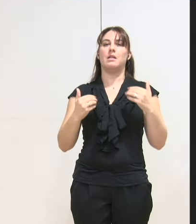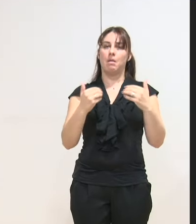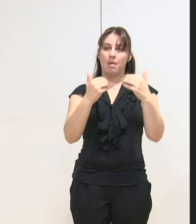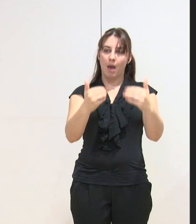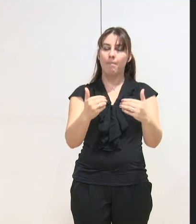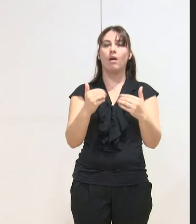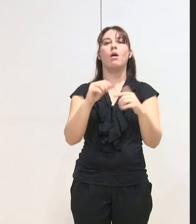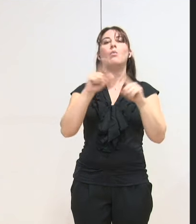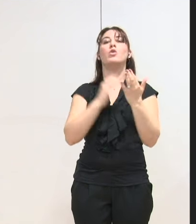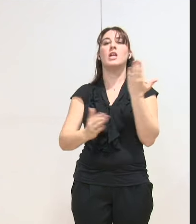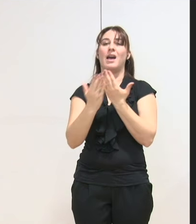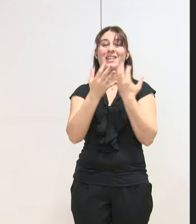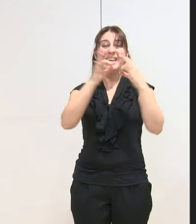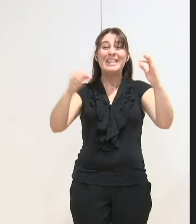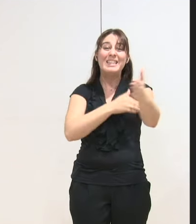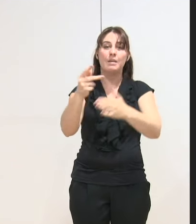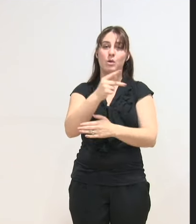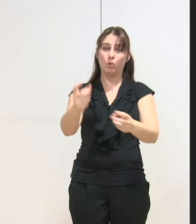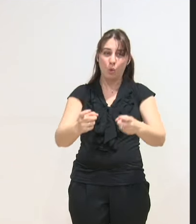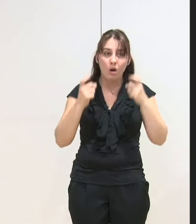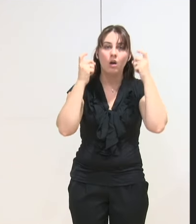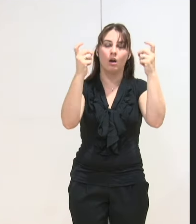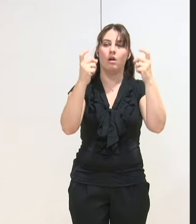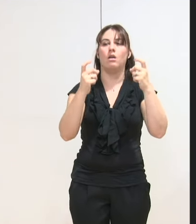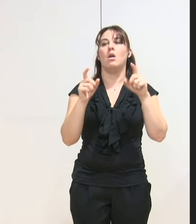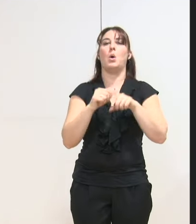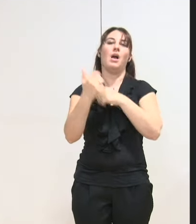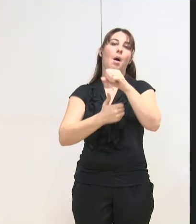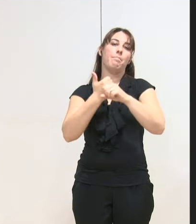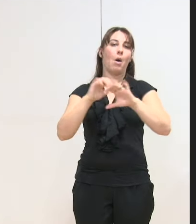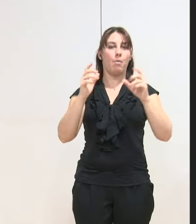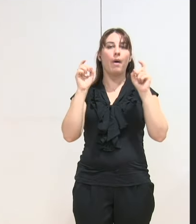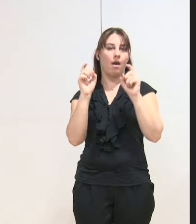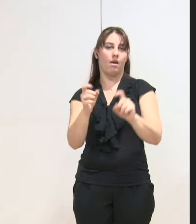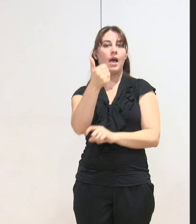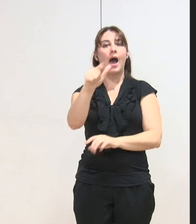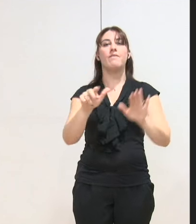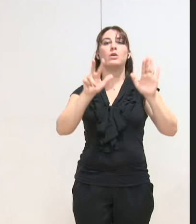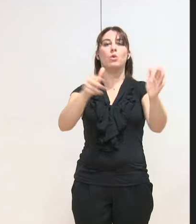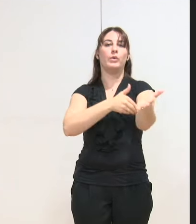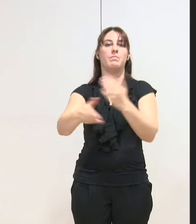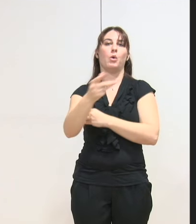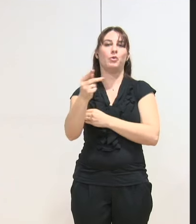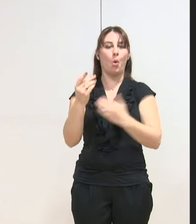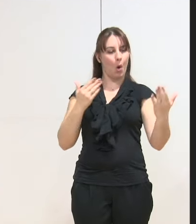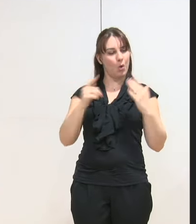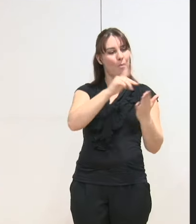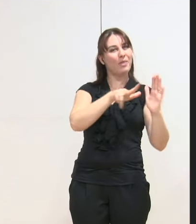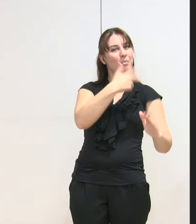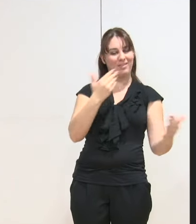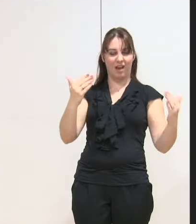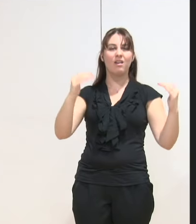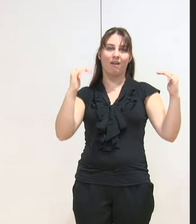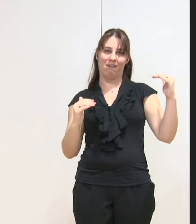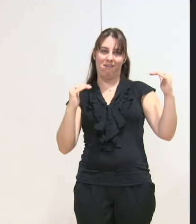augmente-elle de 10 millions d'euros et l'annué de la dette par contre c'est réduite de 1,8 million d'euros par rapport à 2013